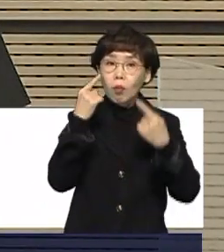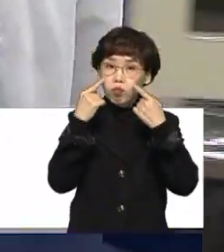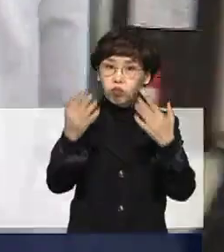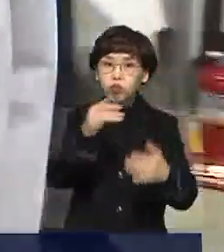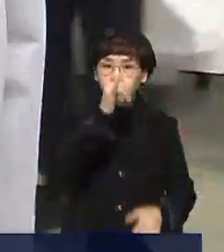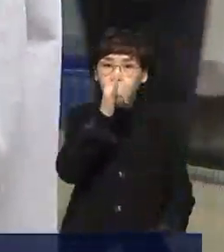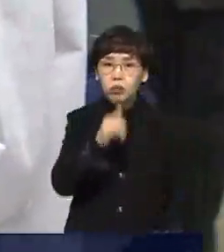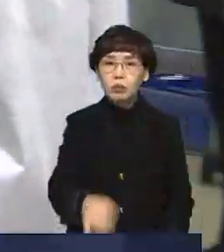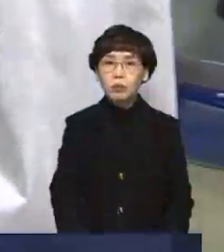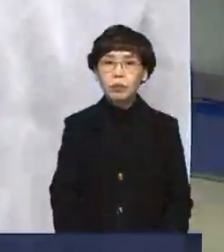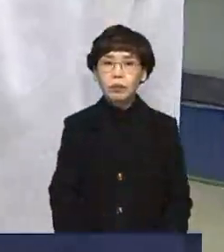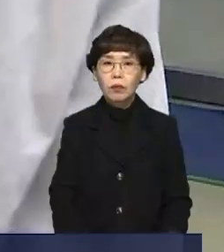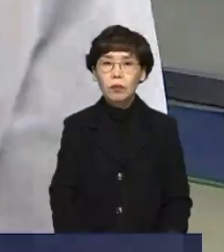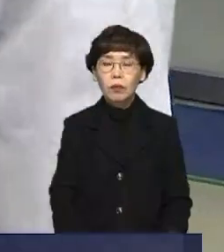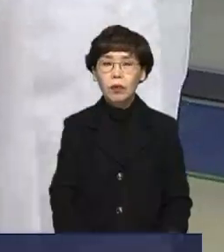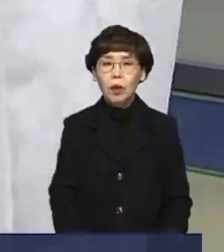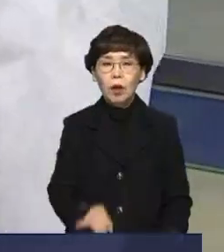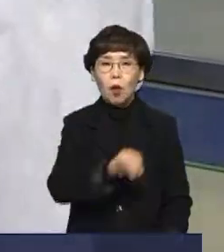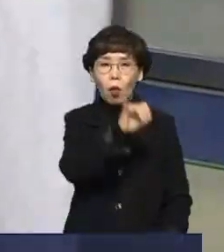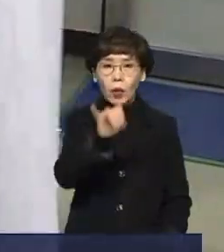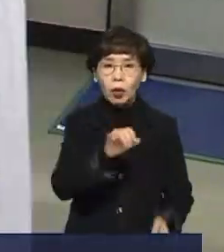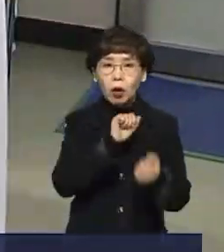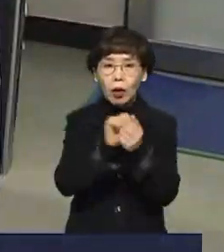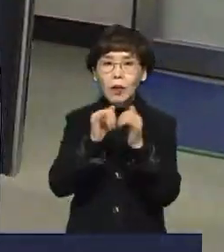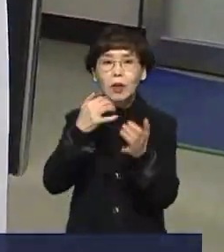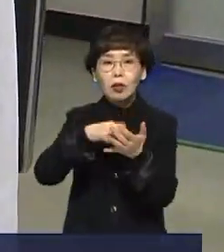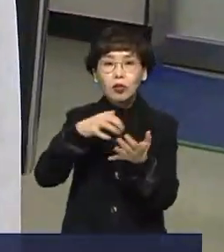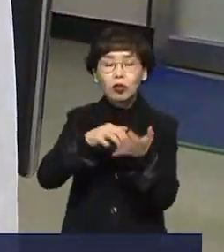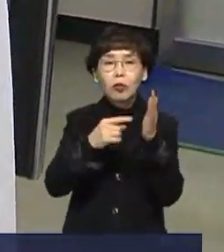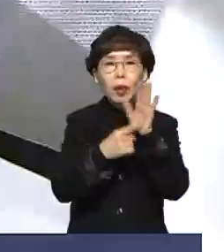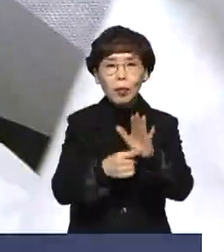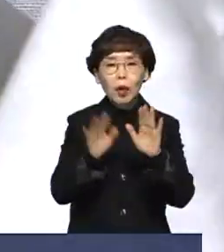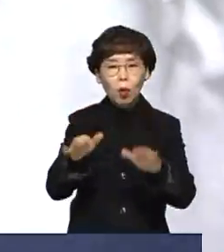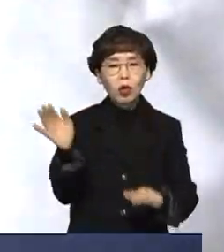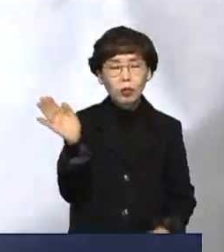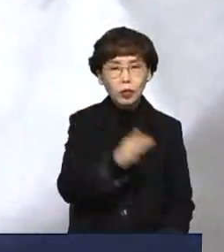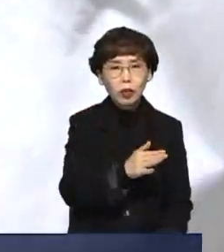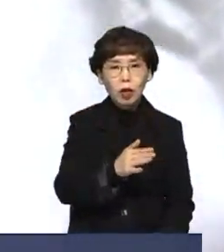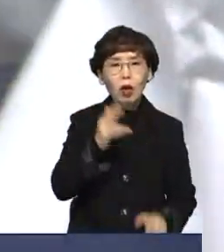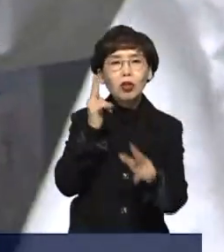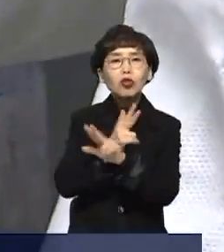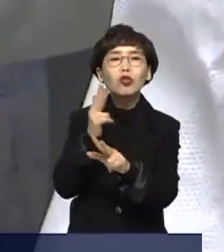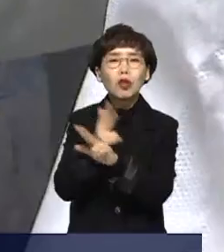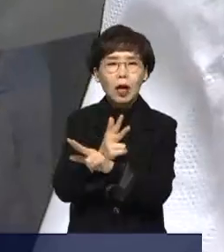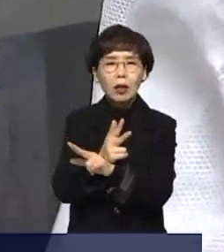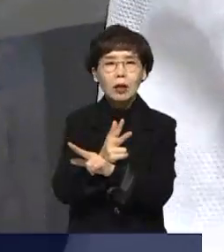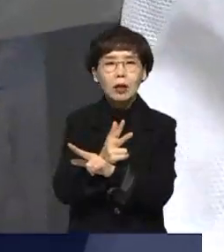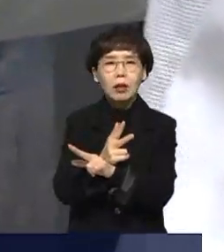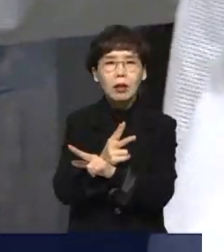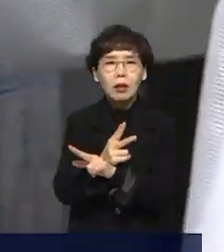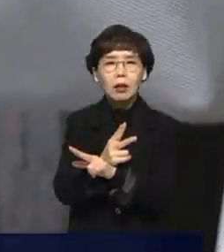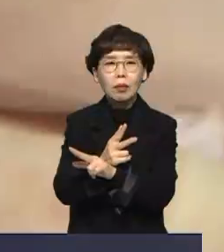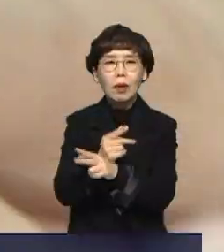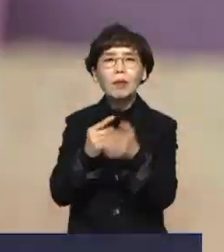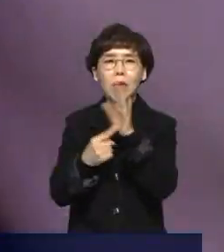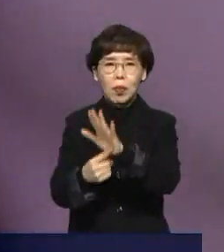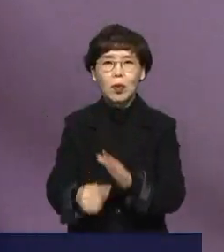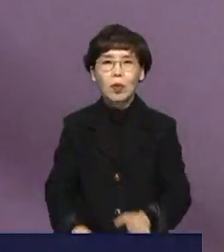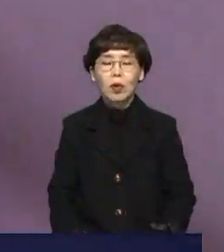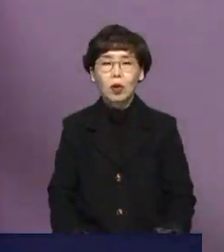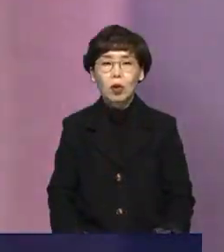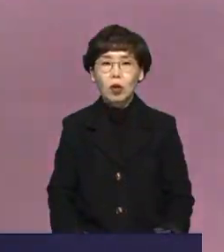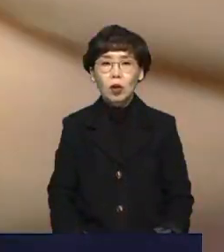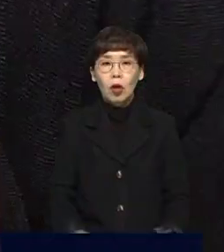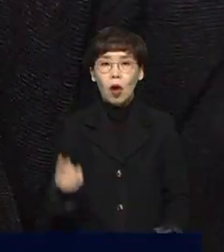분명합니다. 정부는 오미크론 신규 감염자 수 발표 일정을 오늘부터 주간 단위로 바꿔 따로 발표하지 않았습니다.